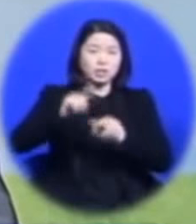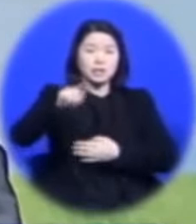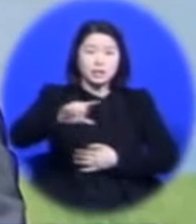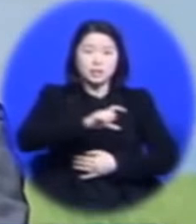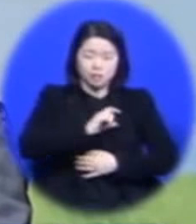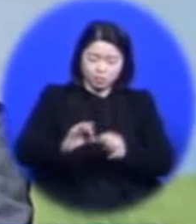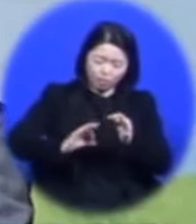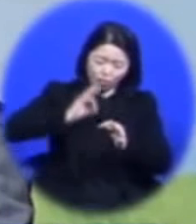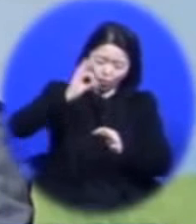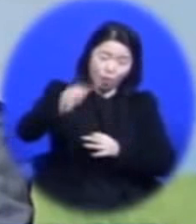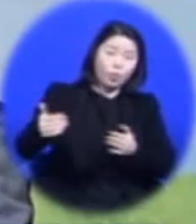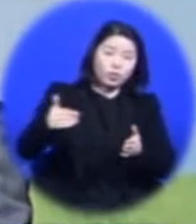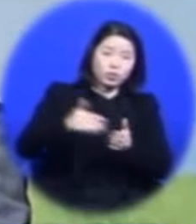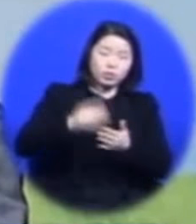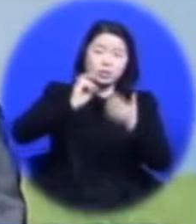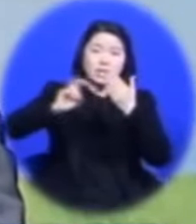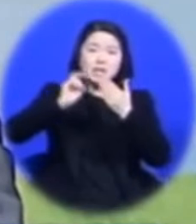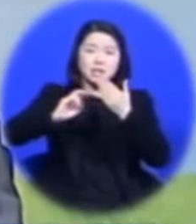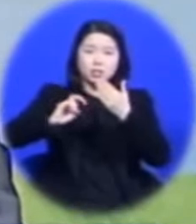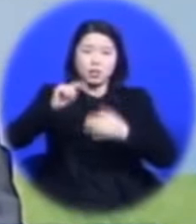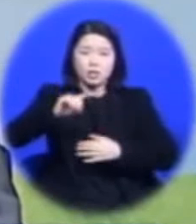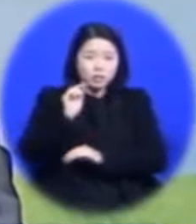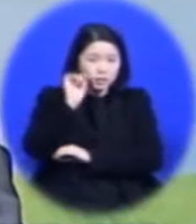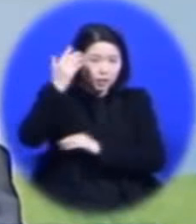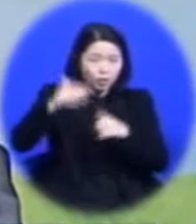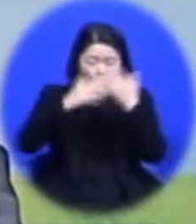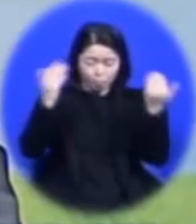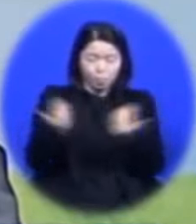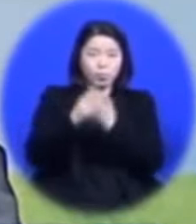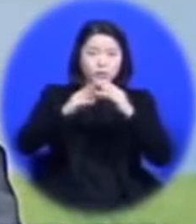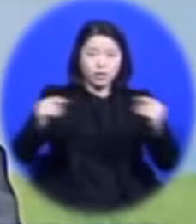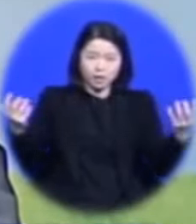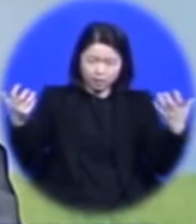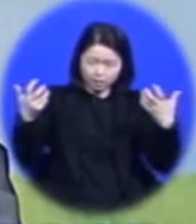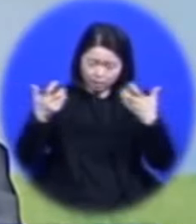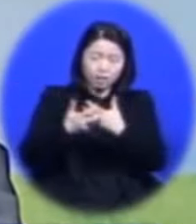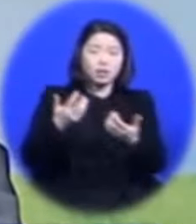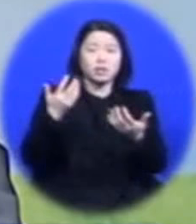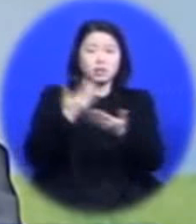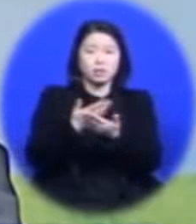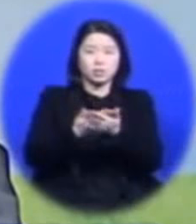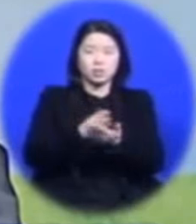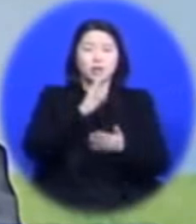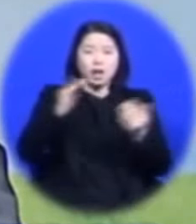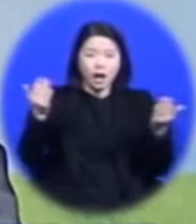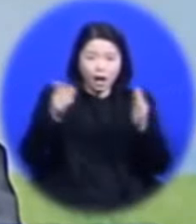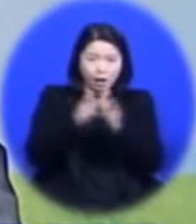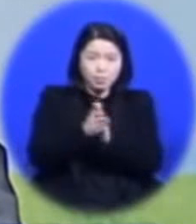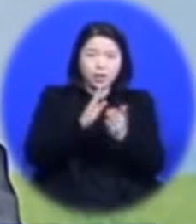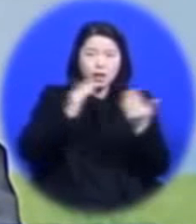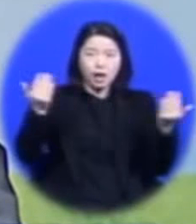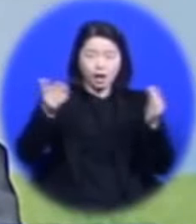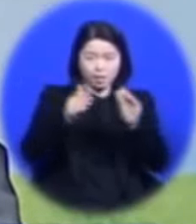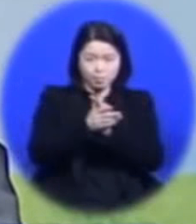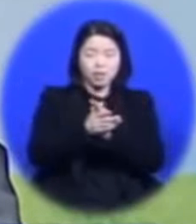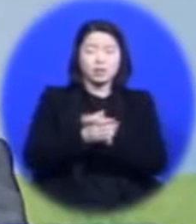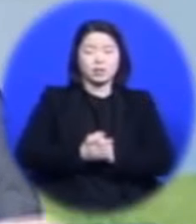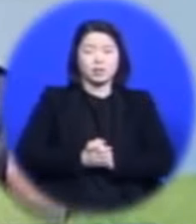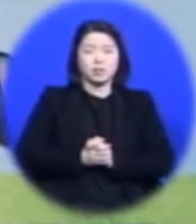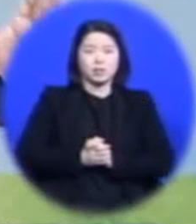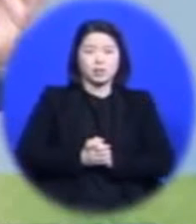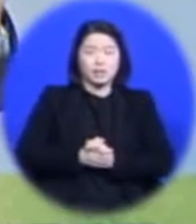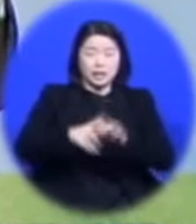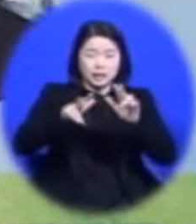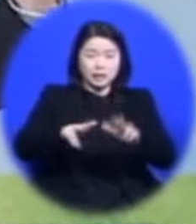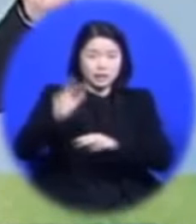영원록 찬송합니다 광을 온 땅에 가득채워 주십시오 아멘 아멘 지금